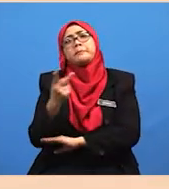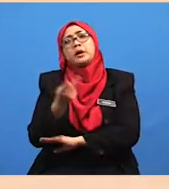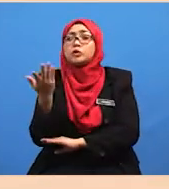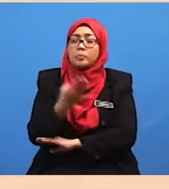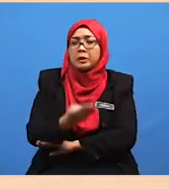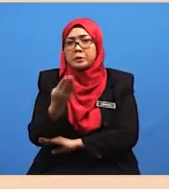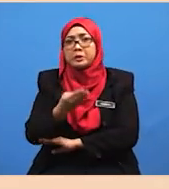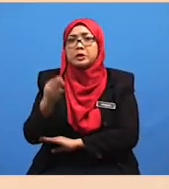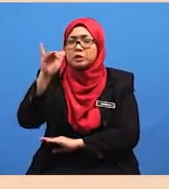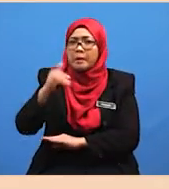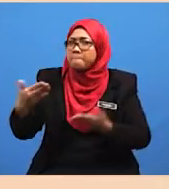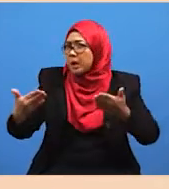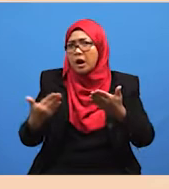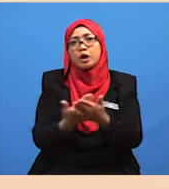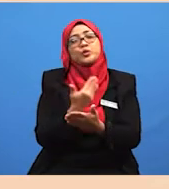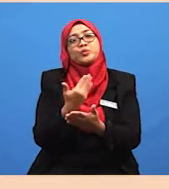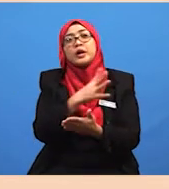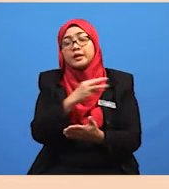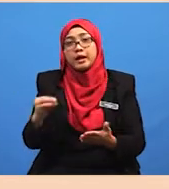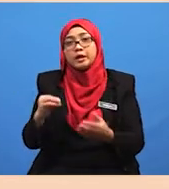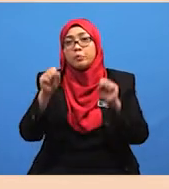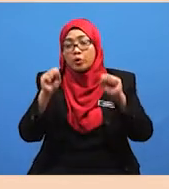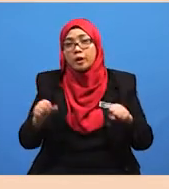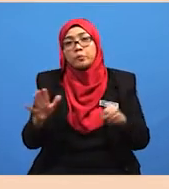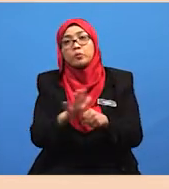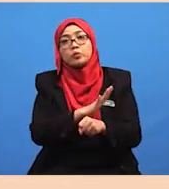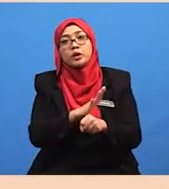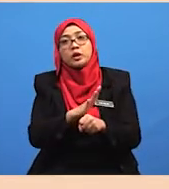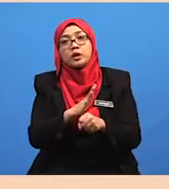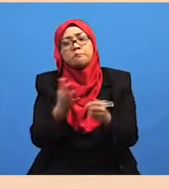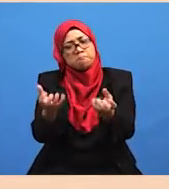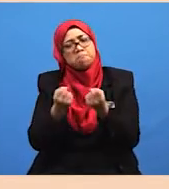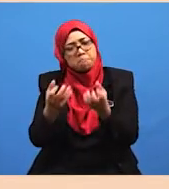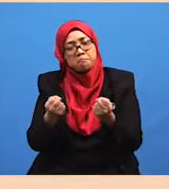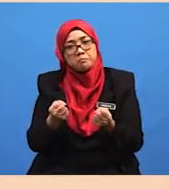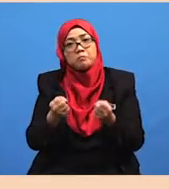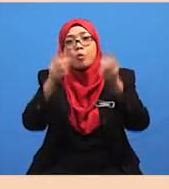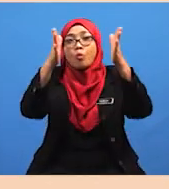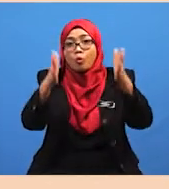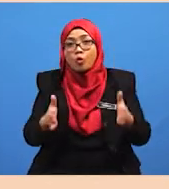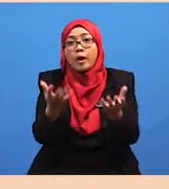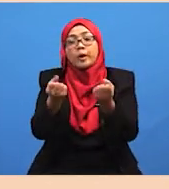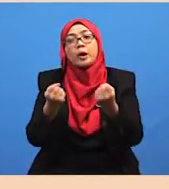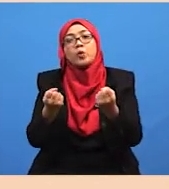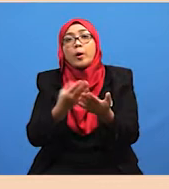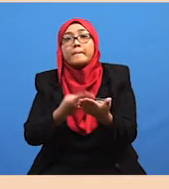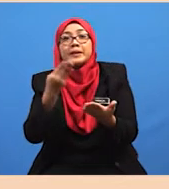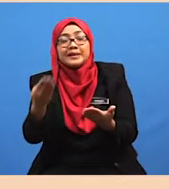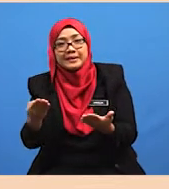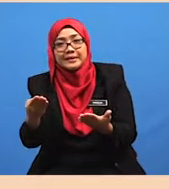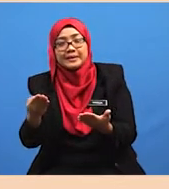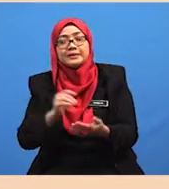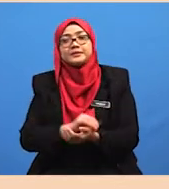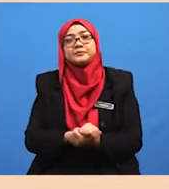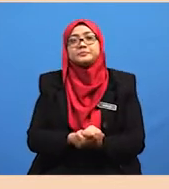harum ia dapat memenuhi kehendak slogan faktor ini juga